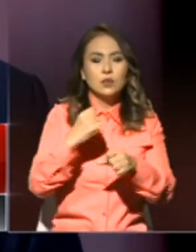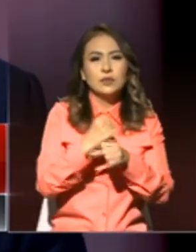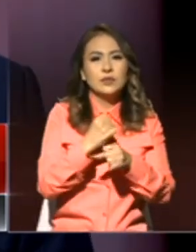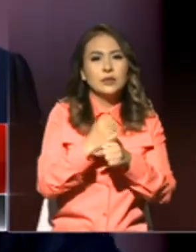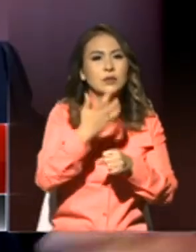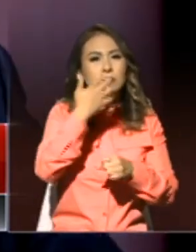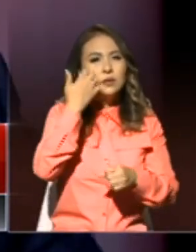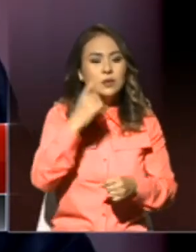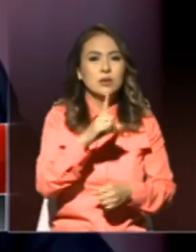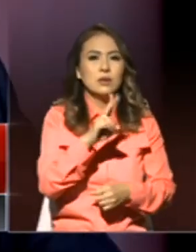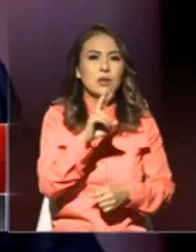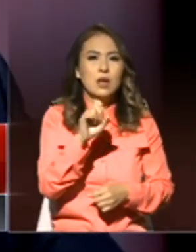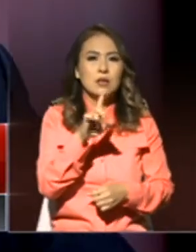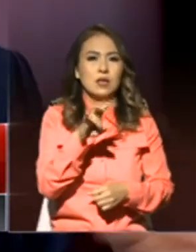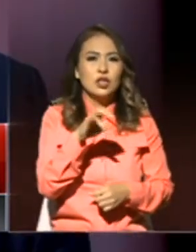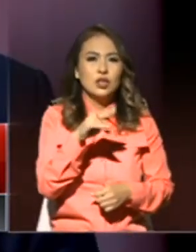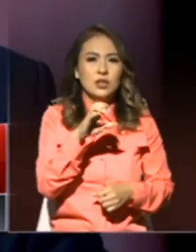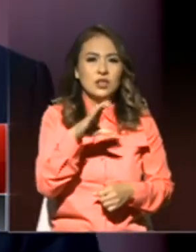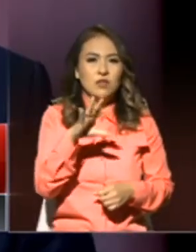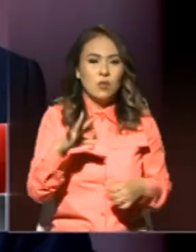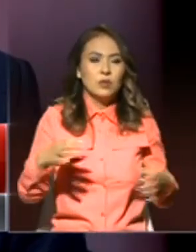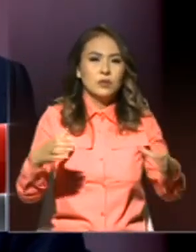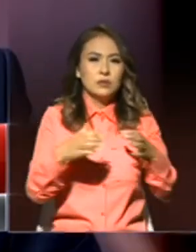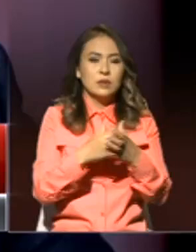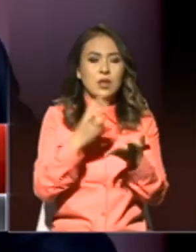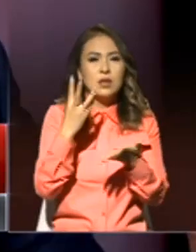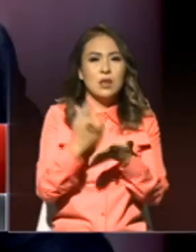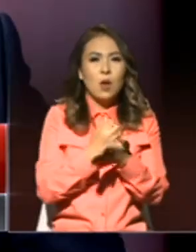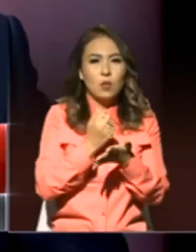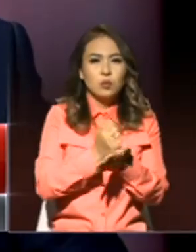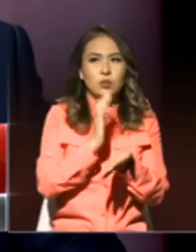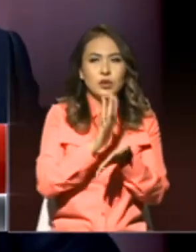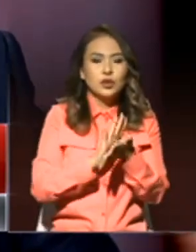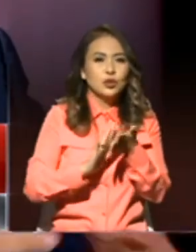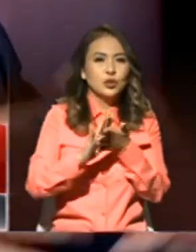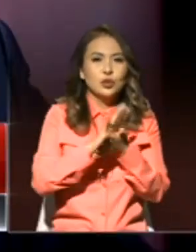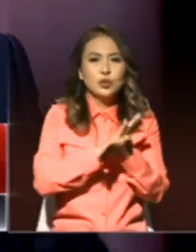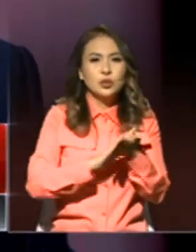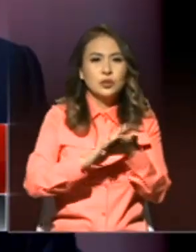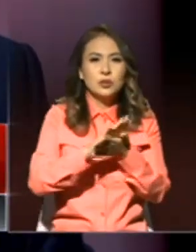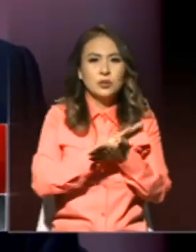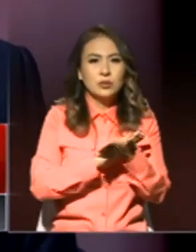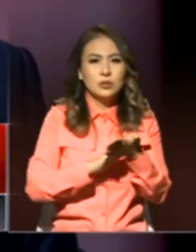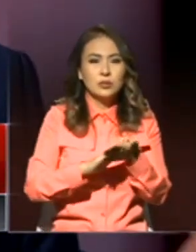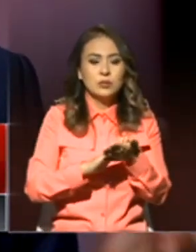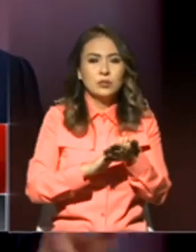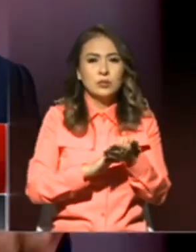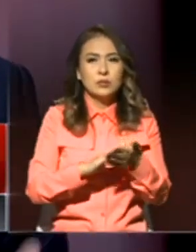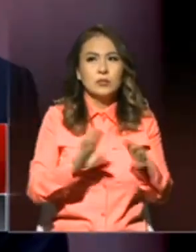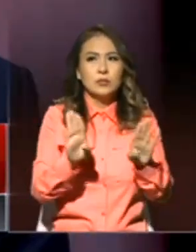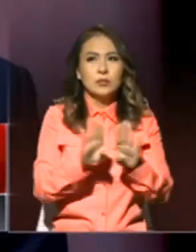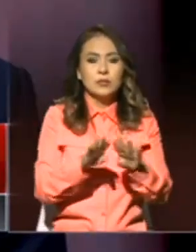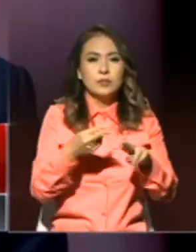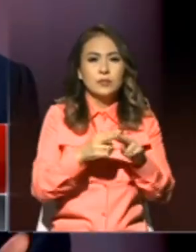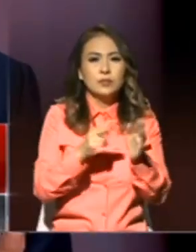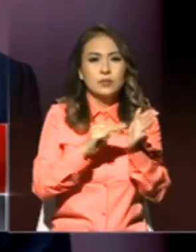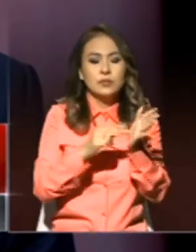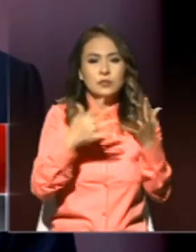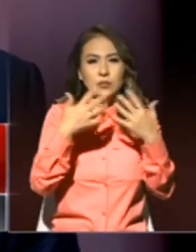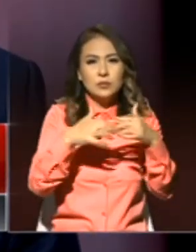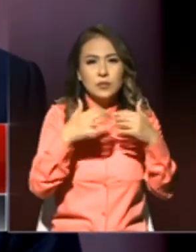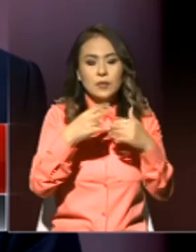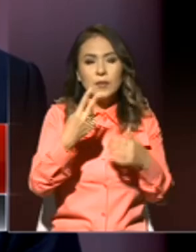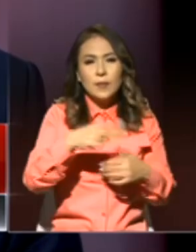жаңа казначейлық операциялар жасап ол ақшаны тауып отырады. Ол бірақ ешқандай да шексіз емес қой. Сол теңгерім ұстау үшін